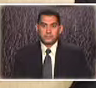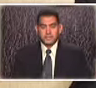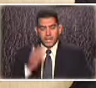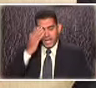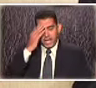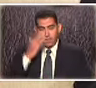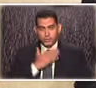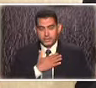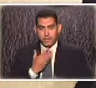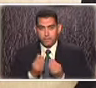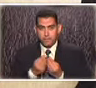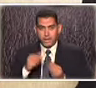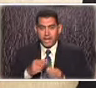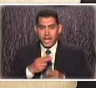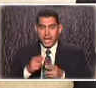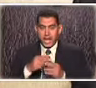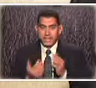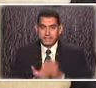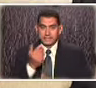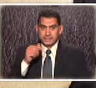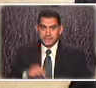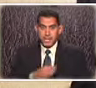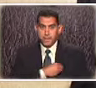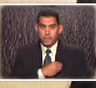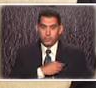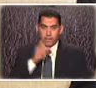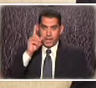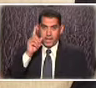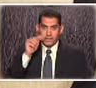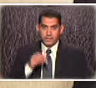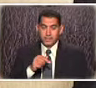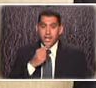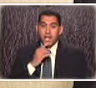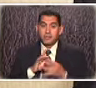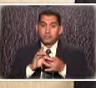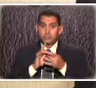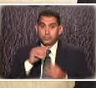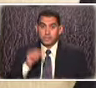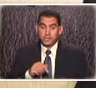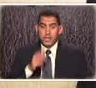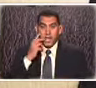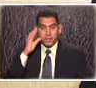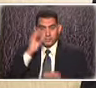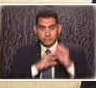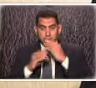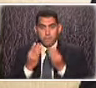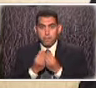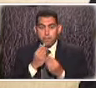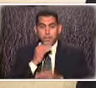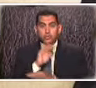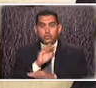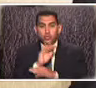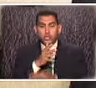اهلا وسهلا بحضراتكم وحلقه جديده من امنت بالله في هذه الحلقه هنتكلم مع سيدي الحبيب علي